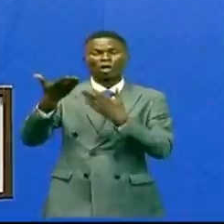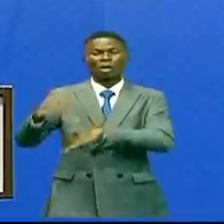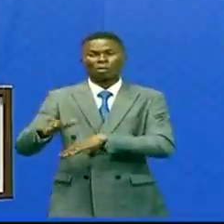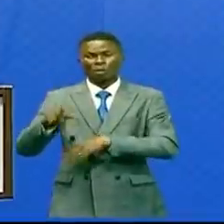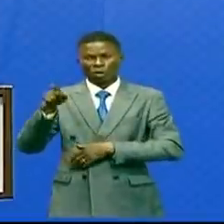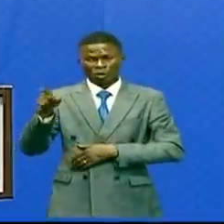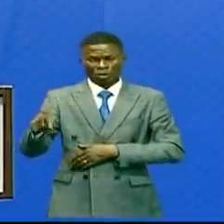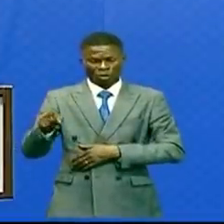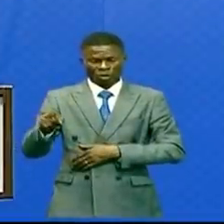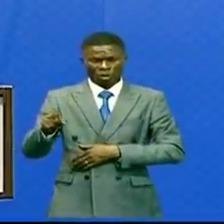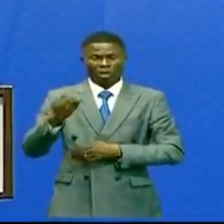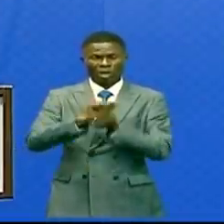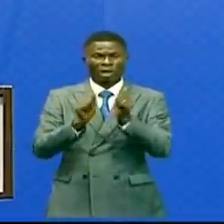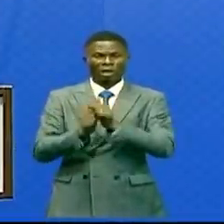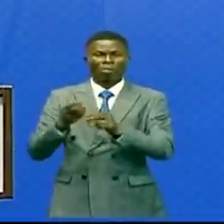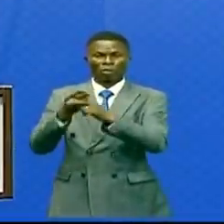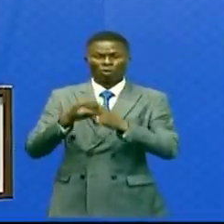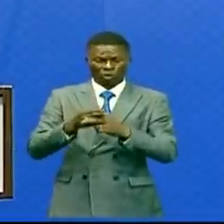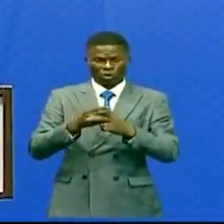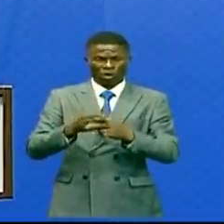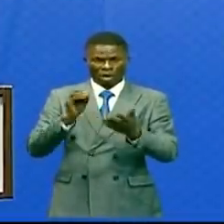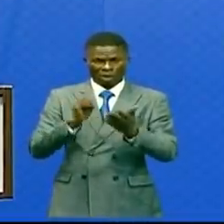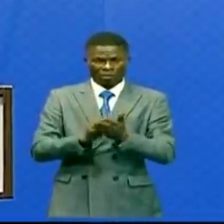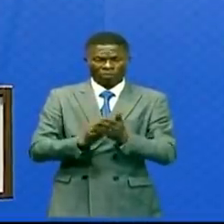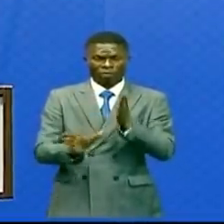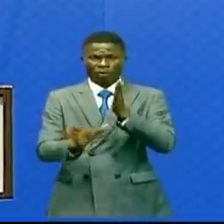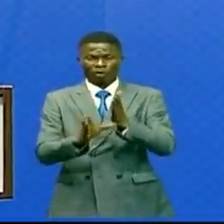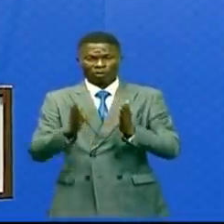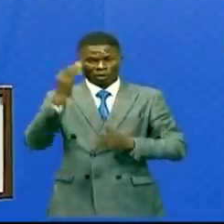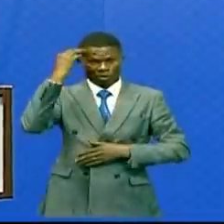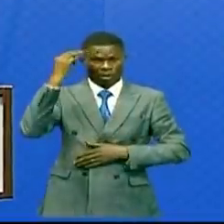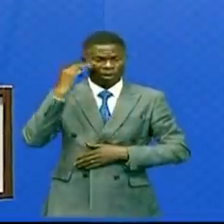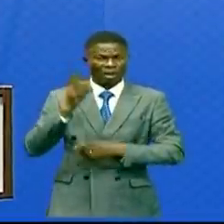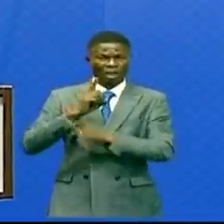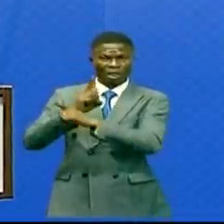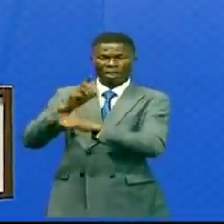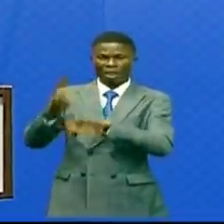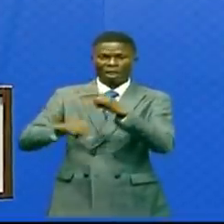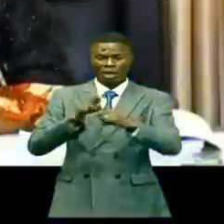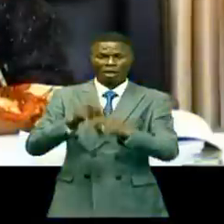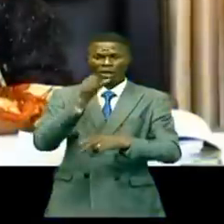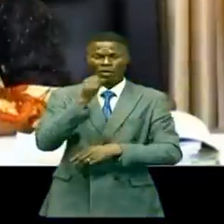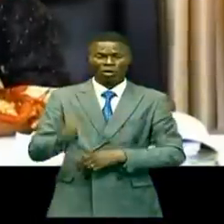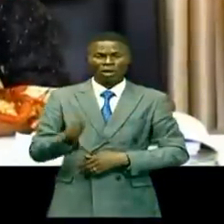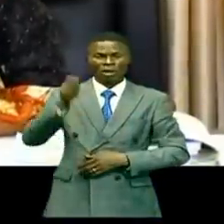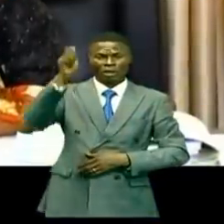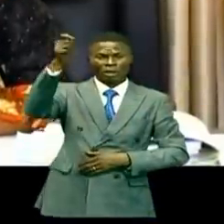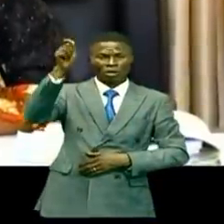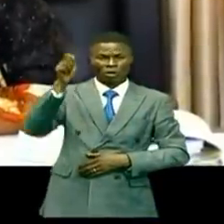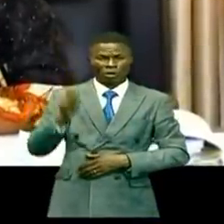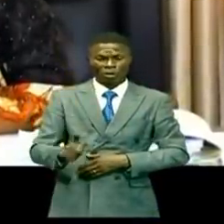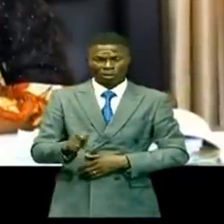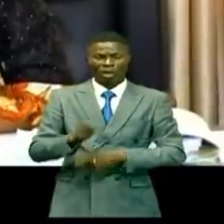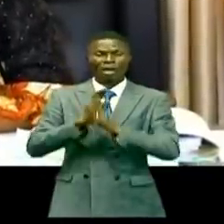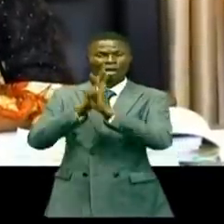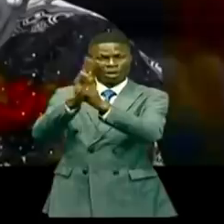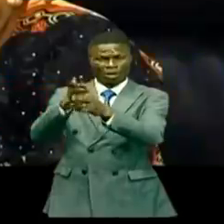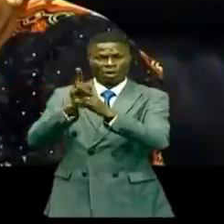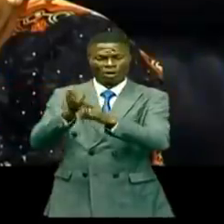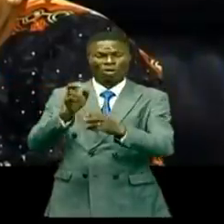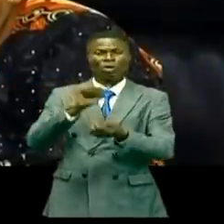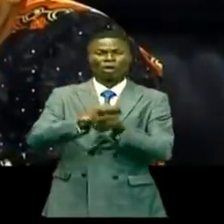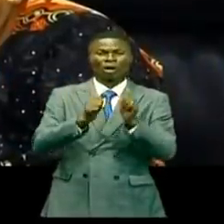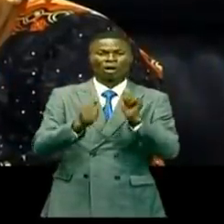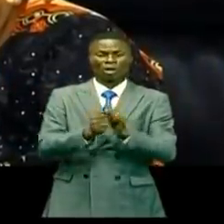ces chapitres sécuritaires, à son tour, la vice-ministre de la Défense nationale et ancien combattant a présenté une